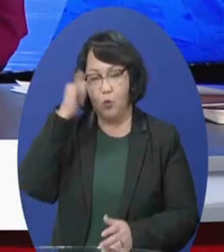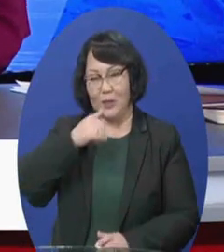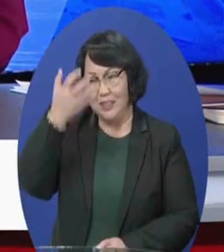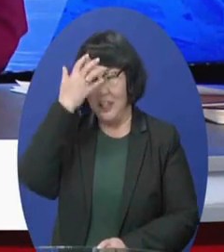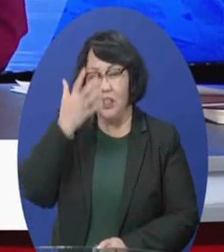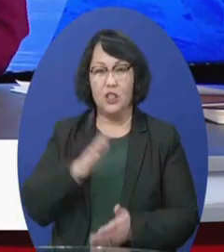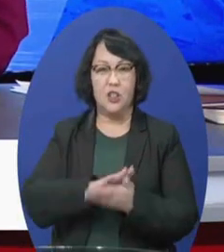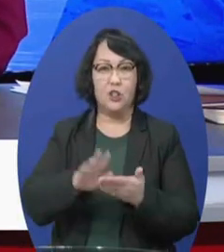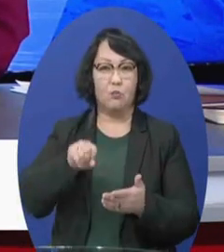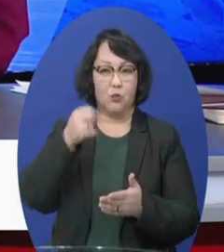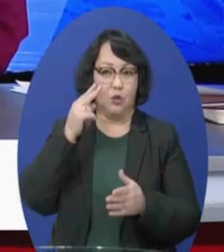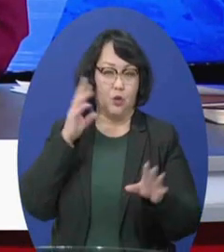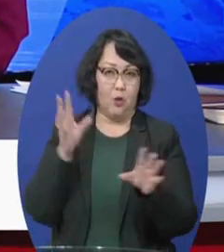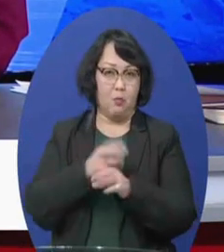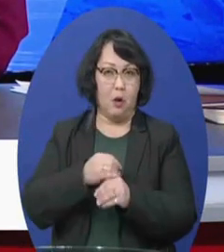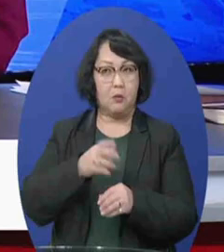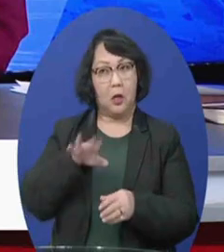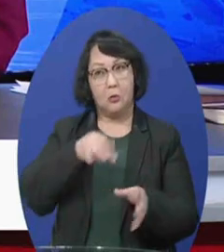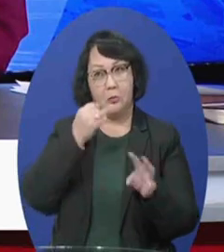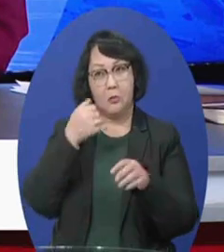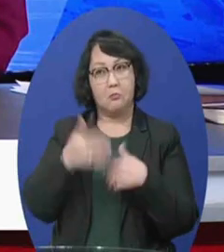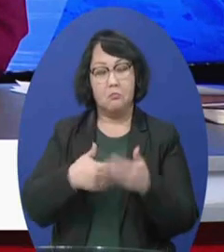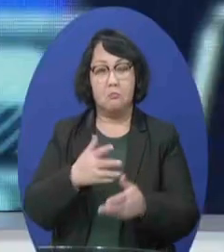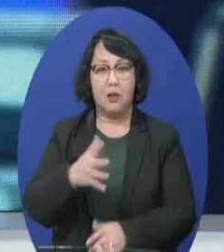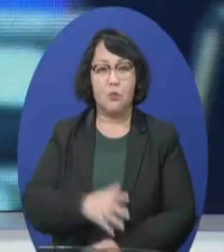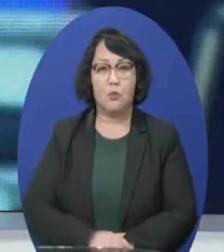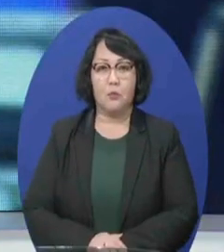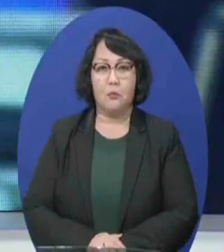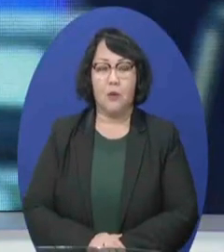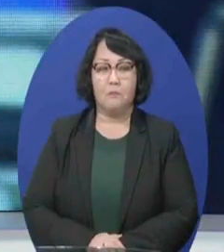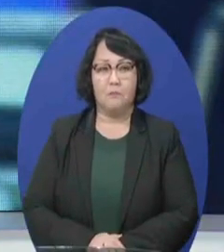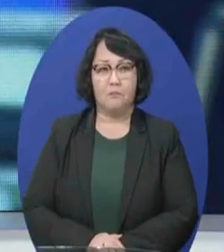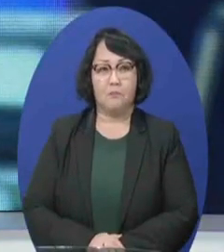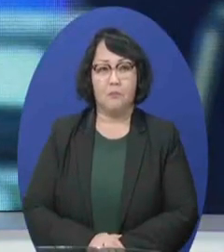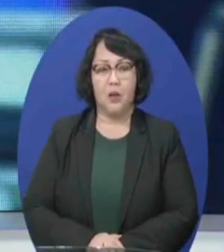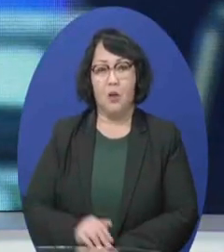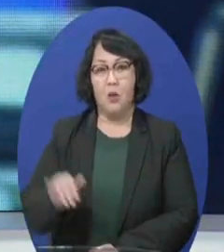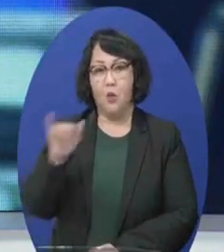ажилдаа орно гэсэн хүлээлт байгаа юм аа. Улс төрийн хууль явцыг